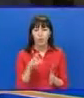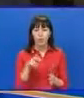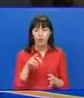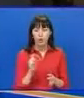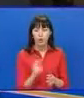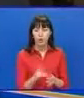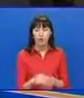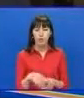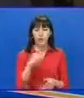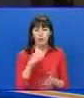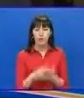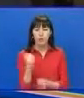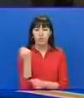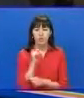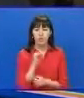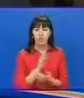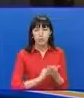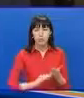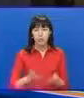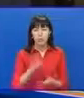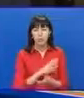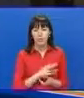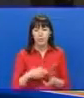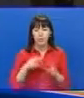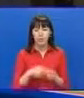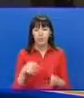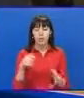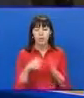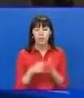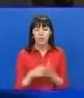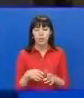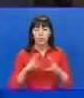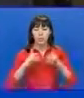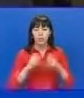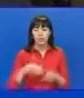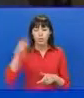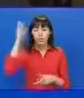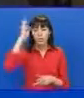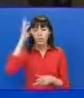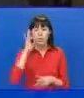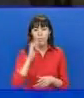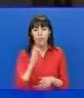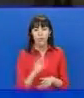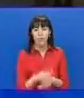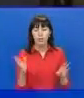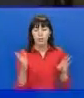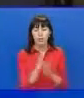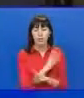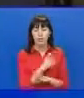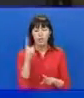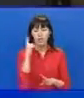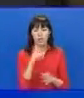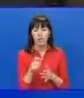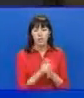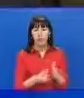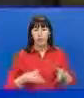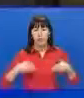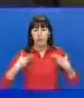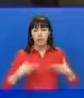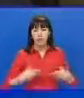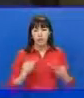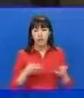жеңісі» атты поэма жазды. Мұнда келудегі мақсатымыз дүние түріктері маршына жазылған әнді естіп, ақынды құттықтауға келдік.